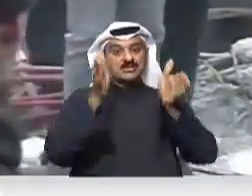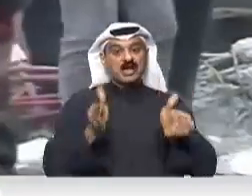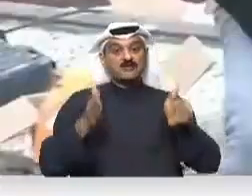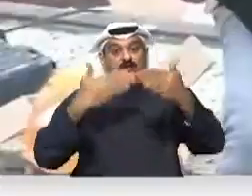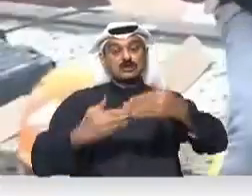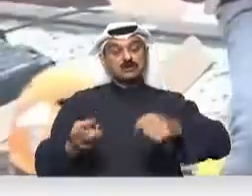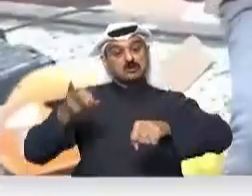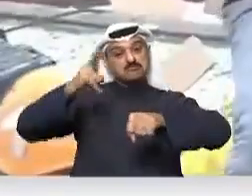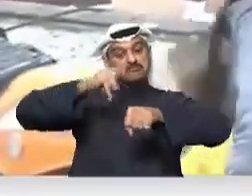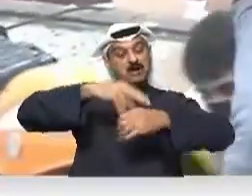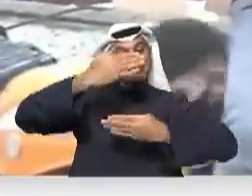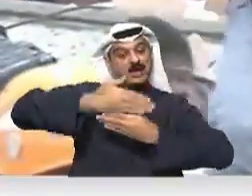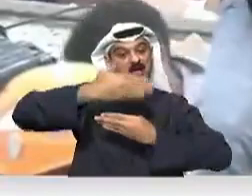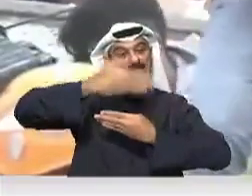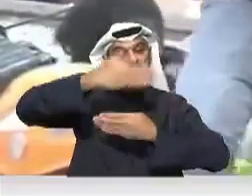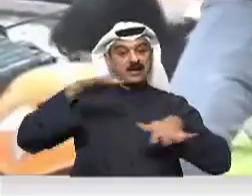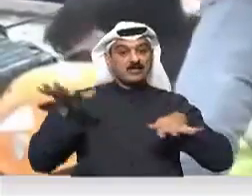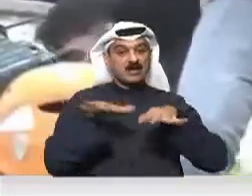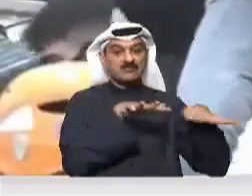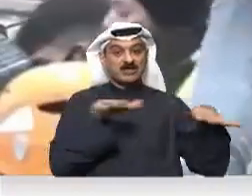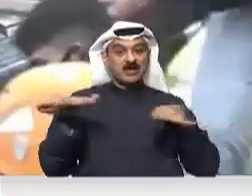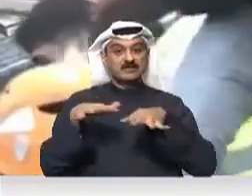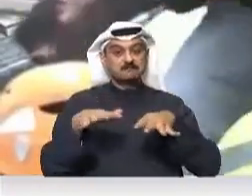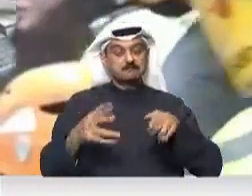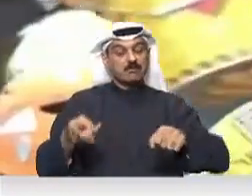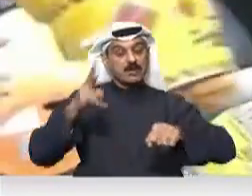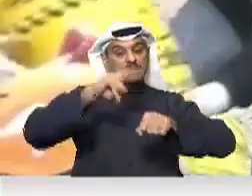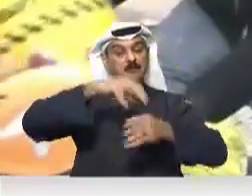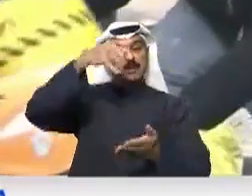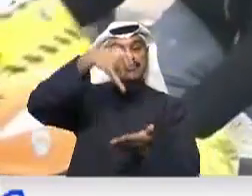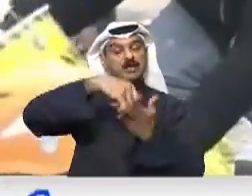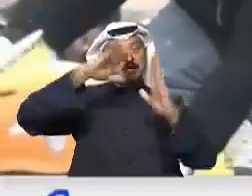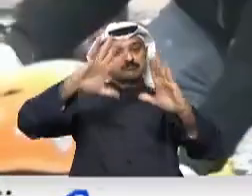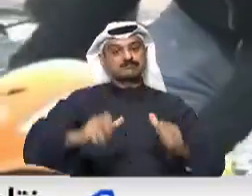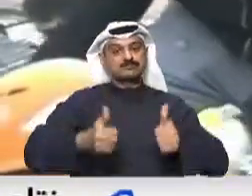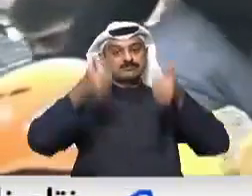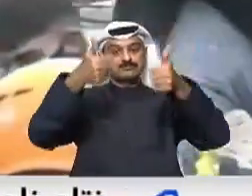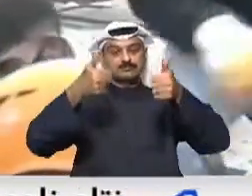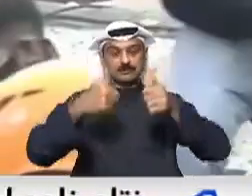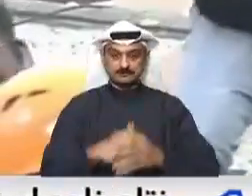اعاده اعمار بعض الكوارث لاحياء المدن عقب الزلزال المدمر